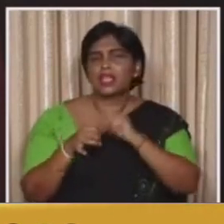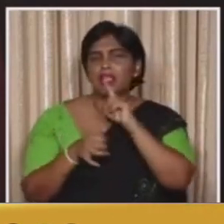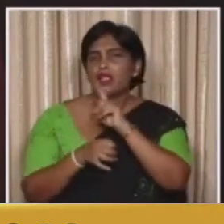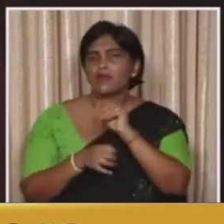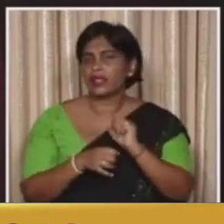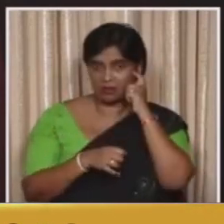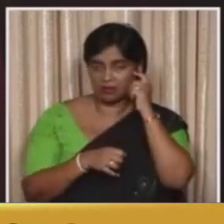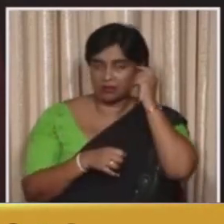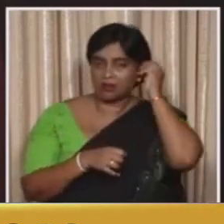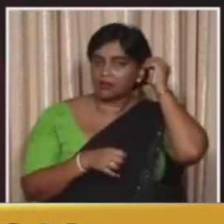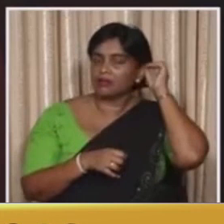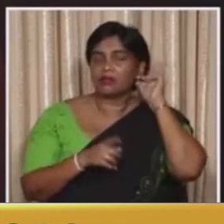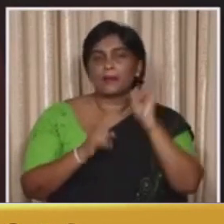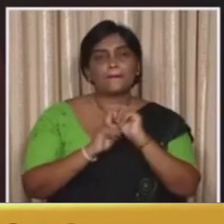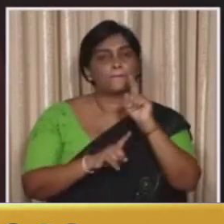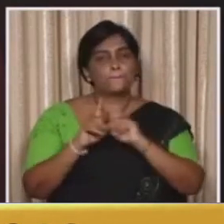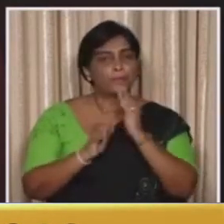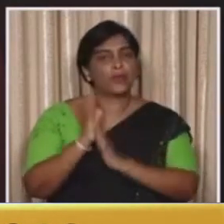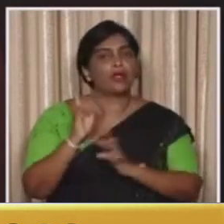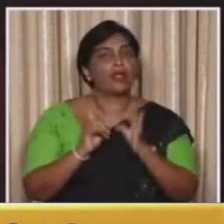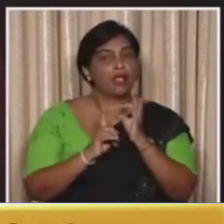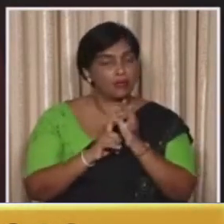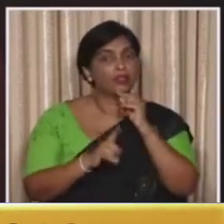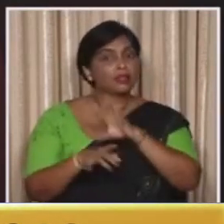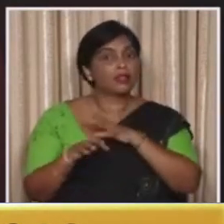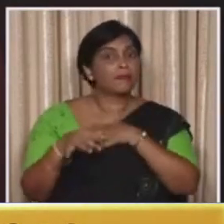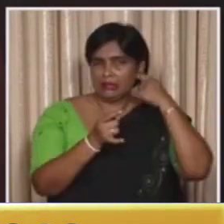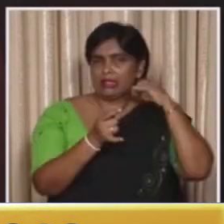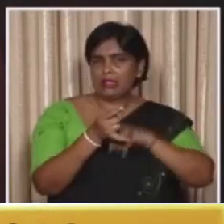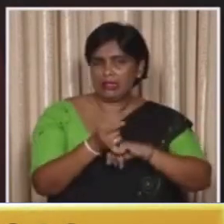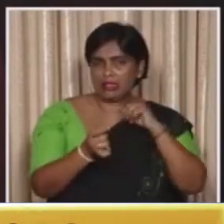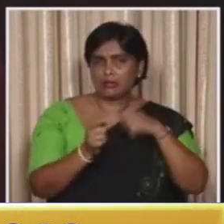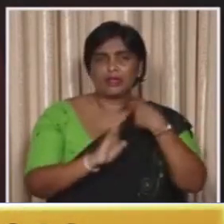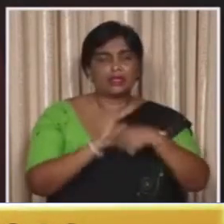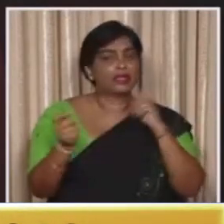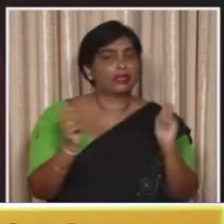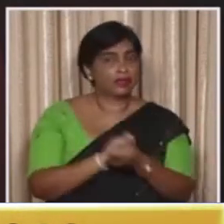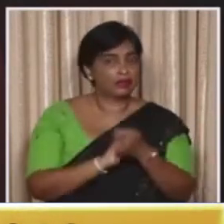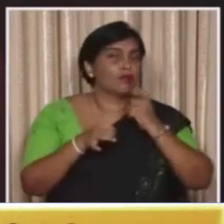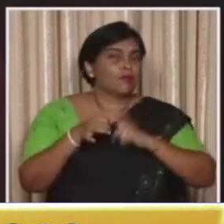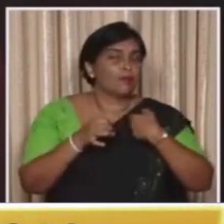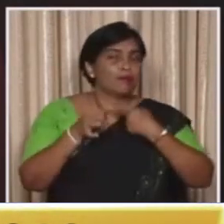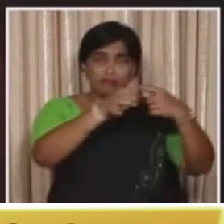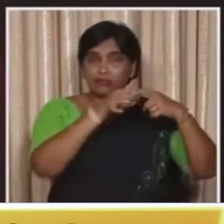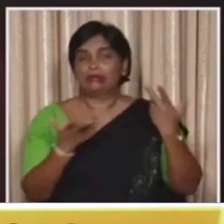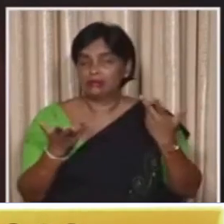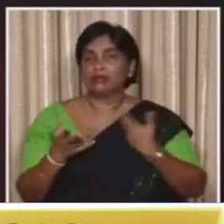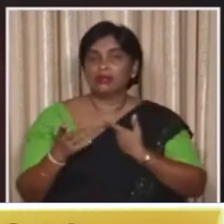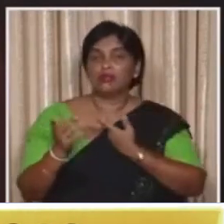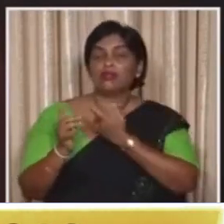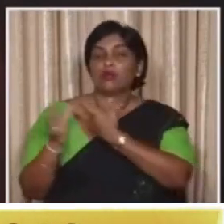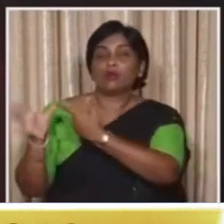එකට යවලා තියෙන්නේ කියලා? මේ පාර්ලිමේන්තුවේ මන්ත්‍රීවරයෙක් අහපු ප්‍රශ්නයකට උත්තර දෙන්න. ශ්‍රී ලංකා ක්‍රිකට් එකට යවුවම උත්තර ලබා ගන්න ශ්‍රී